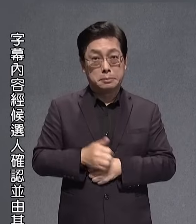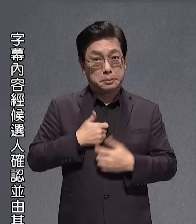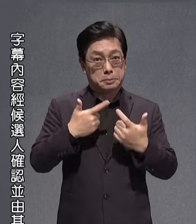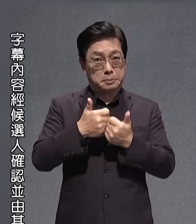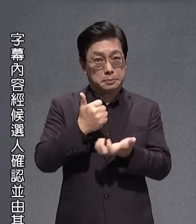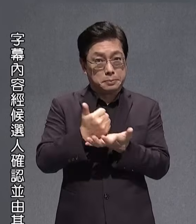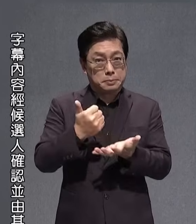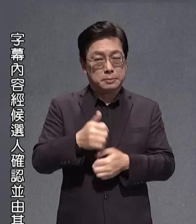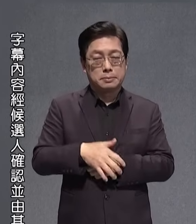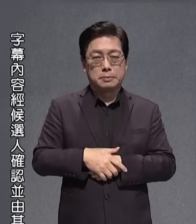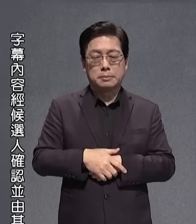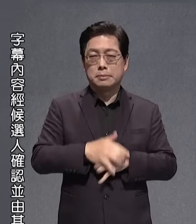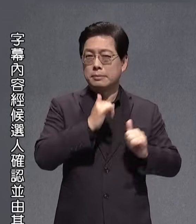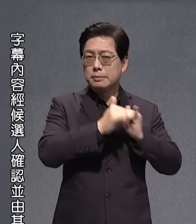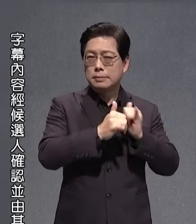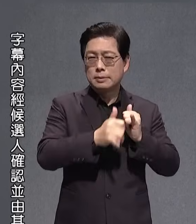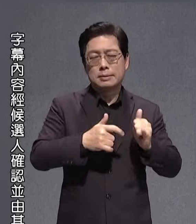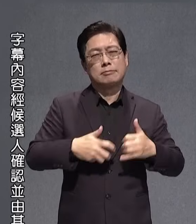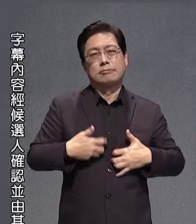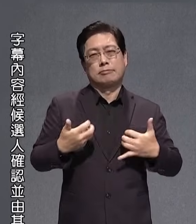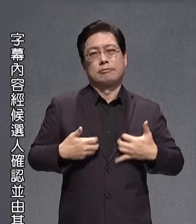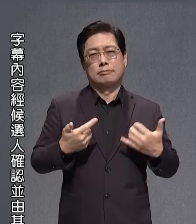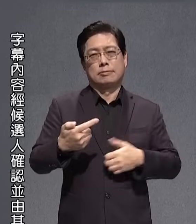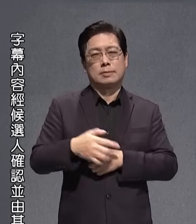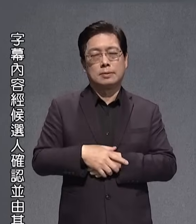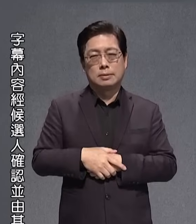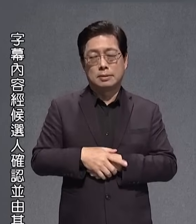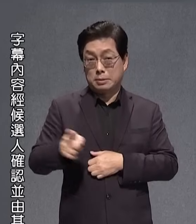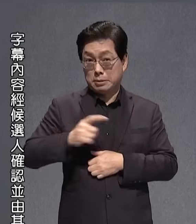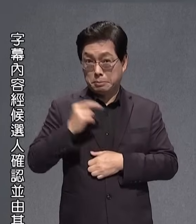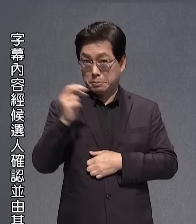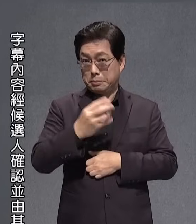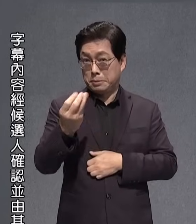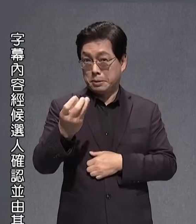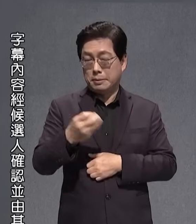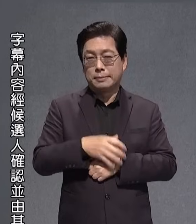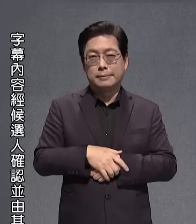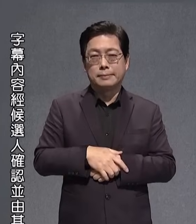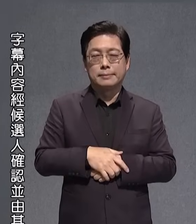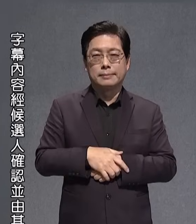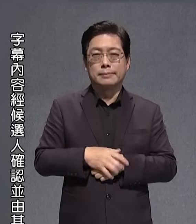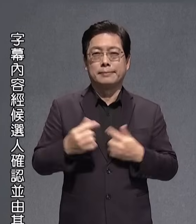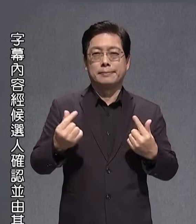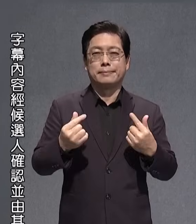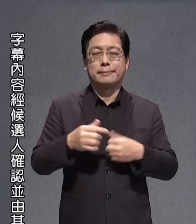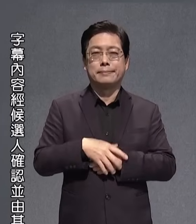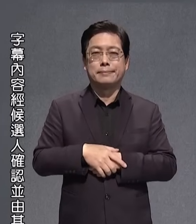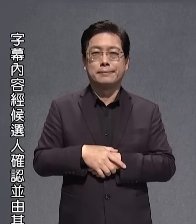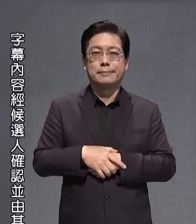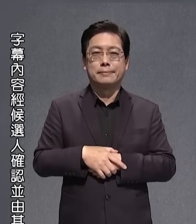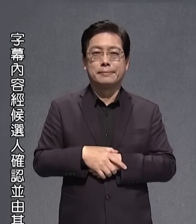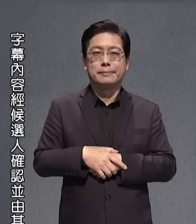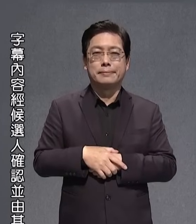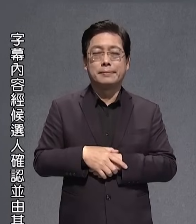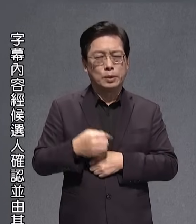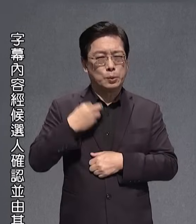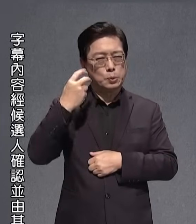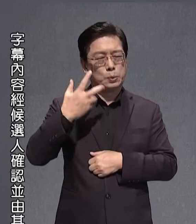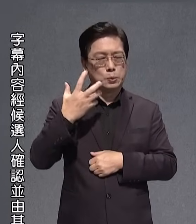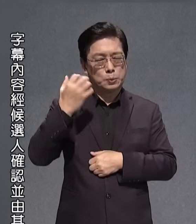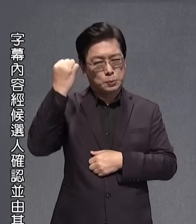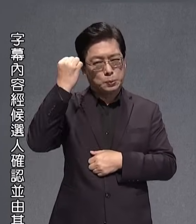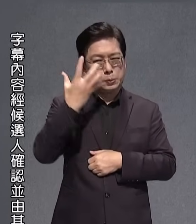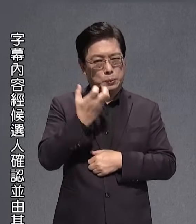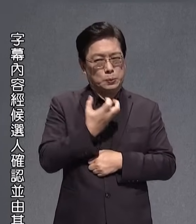效吗？民众沸腾，感觉无快嘞。尤其，让人感觉真痛心